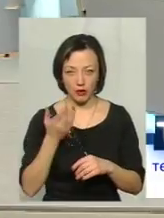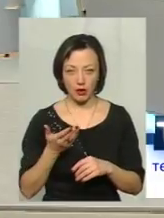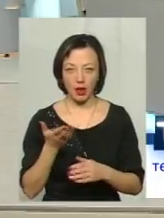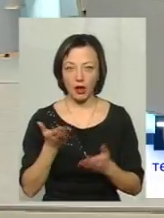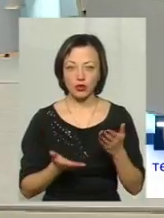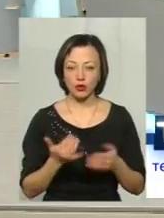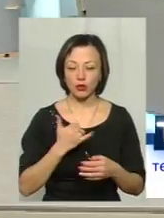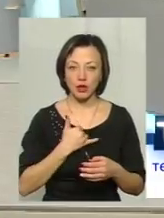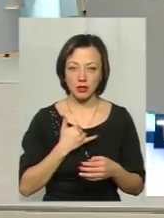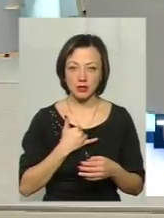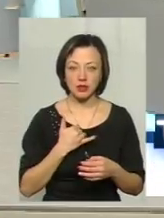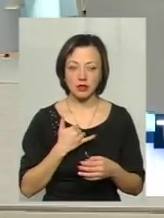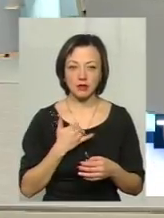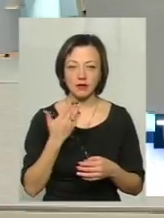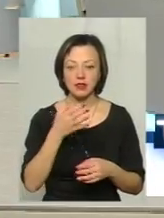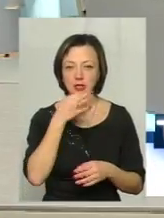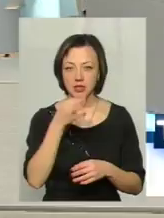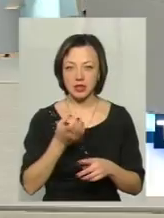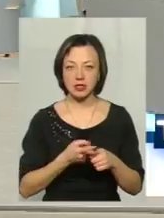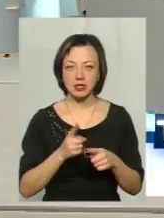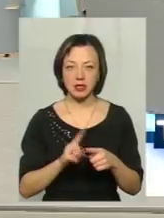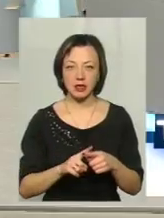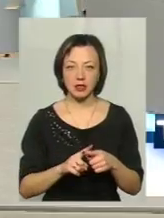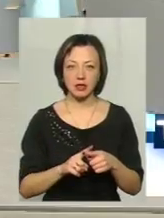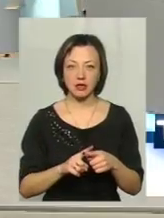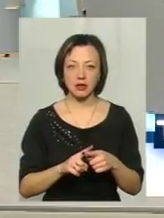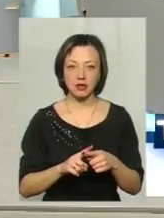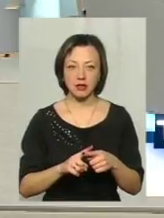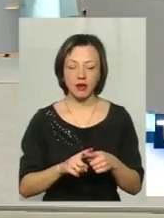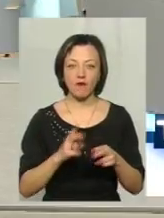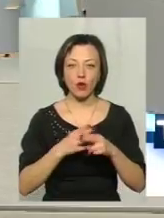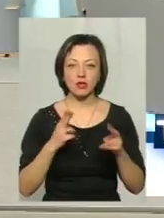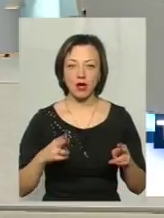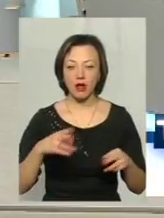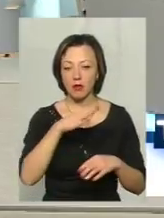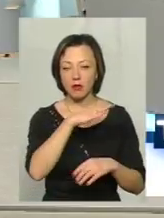якщо в нас автовокзал, ви сказали, це дійсно там велике скупчення людей.